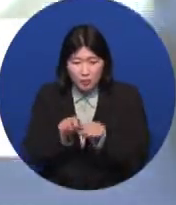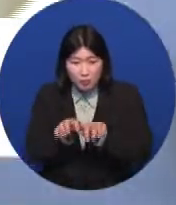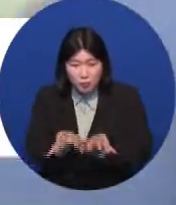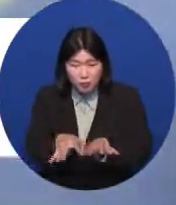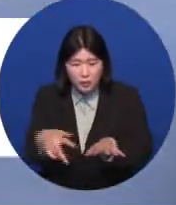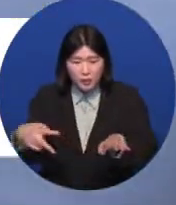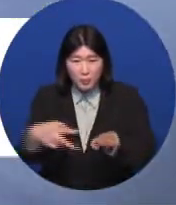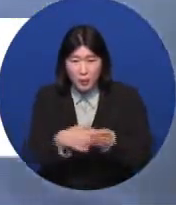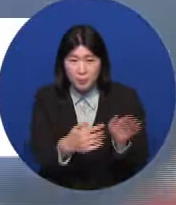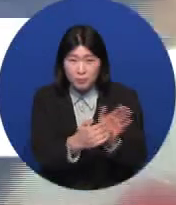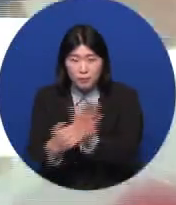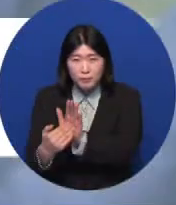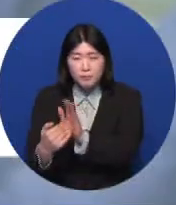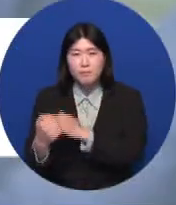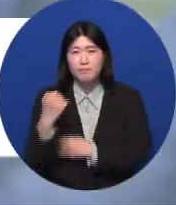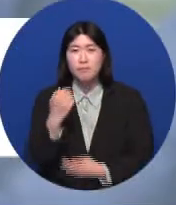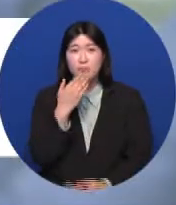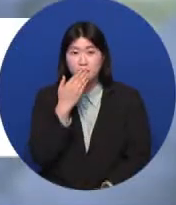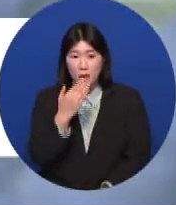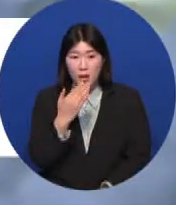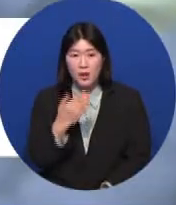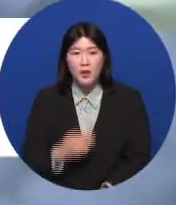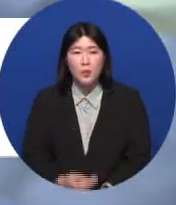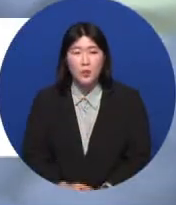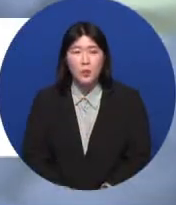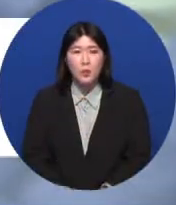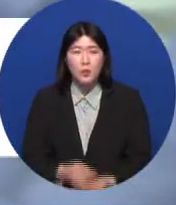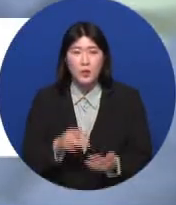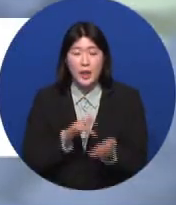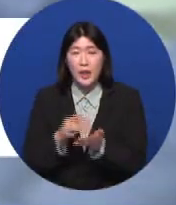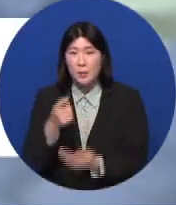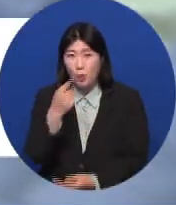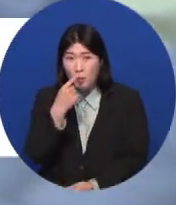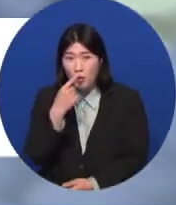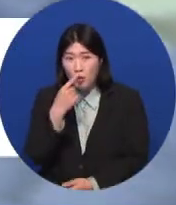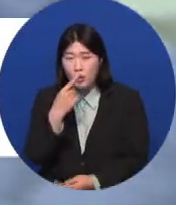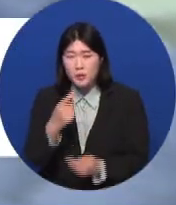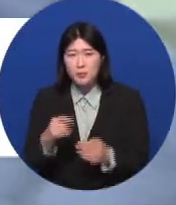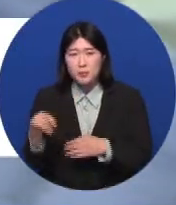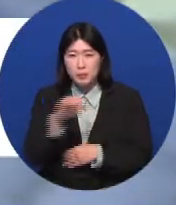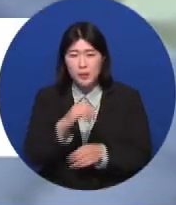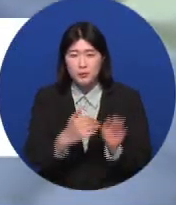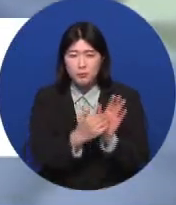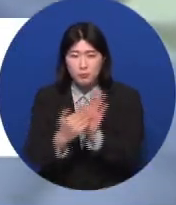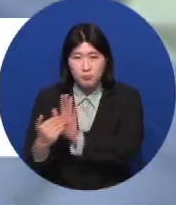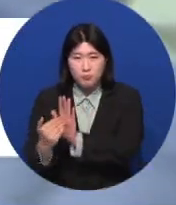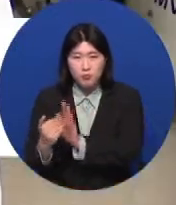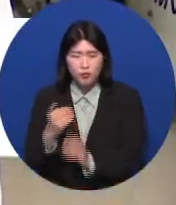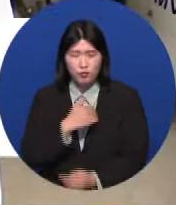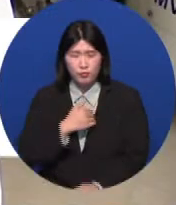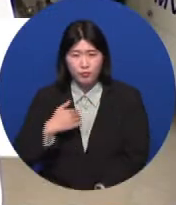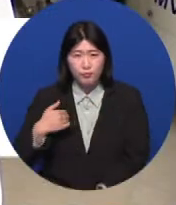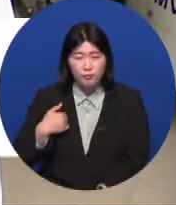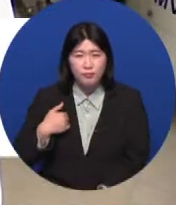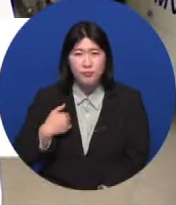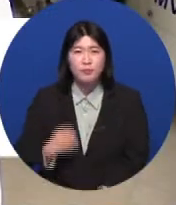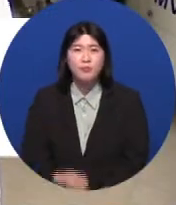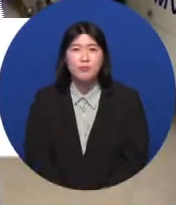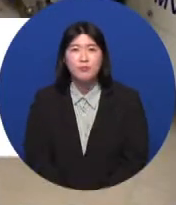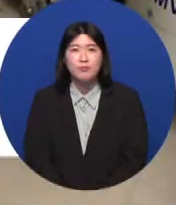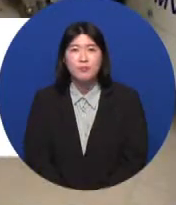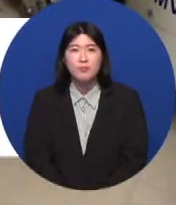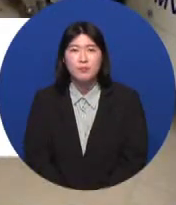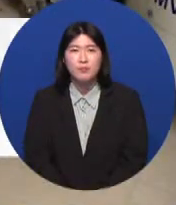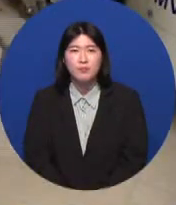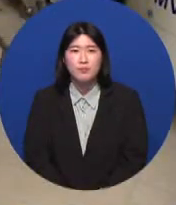감소시키므로 이것을 확인을 함으로써 라이코 린이 바이러스의 감량을 훨씬 더 잘 억제하고 있는 것을 확인할 수